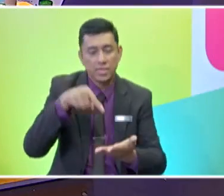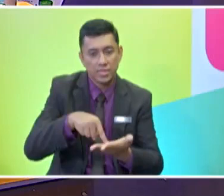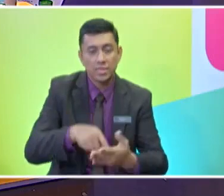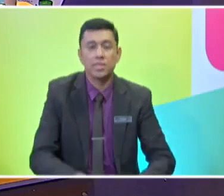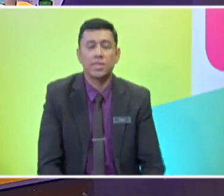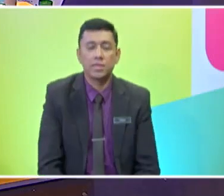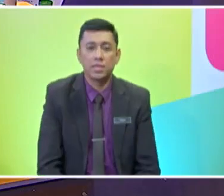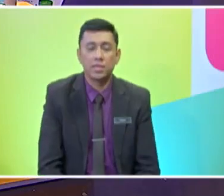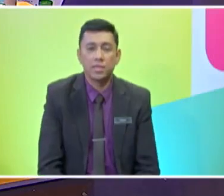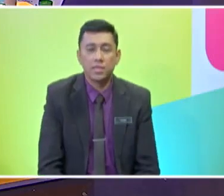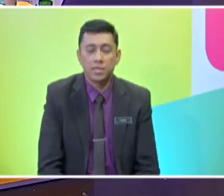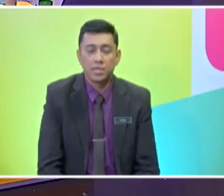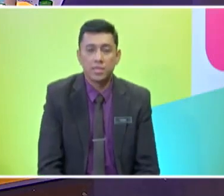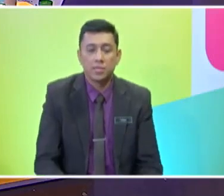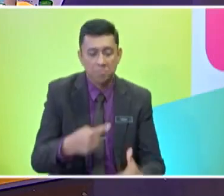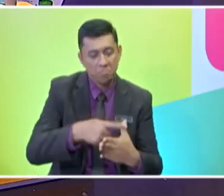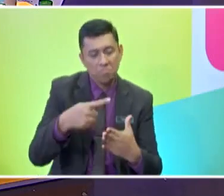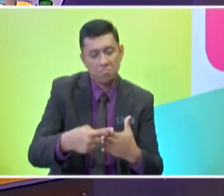gemaskan balutan kemudian